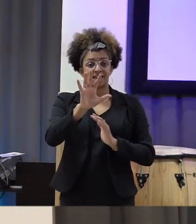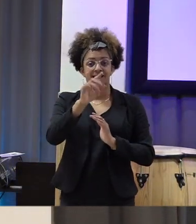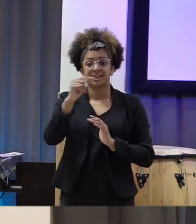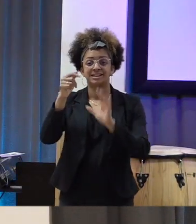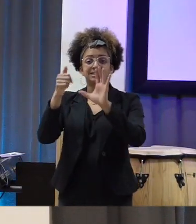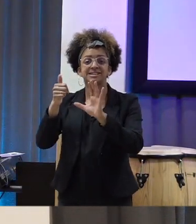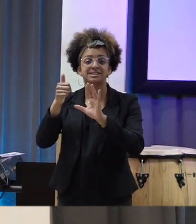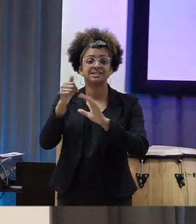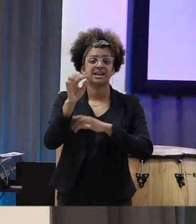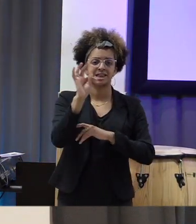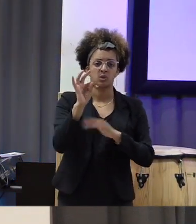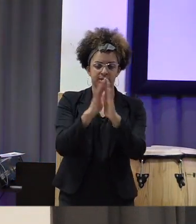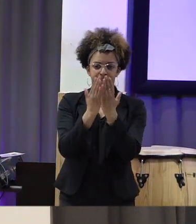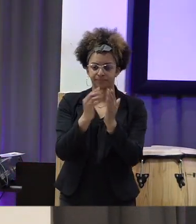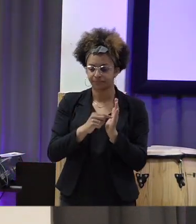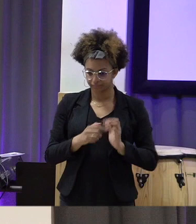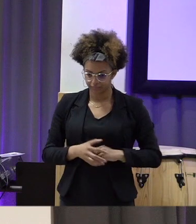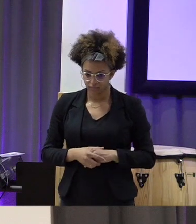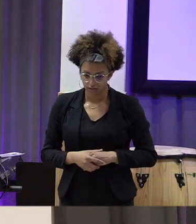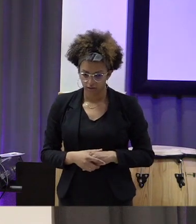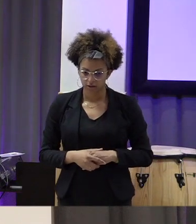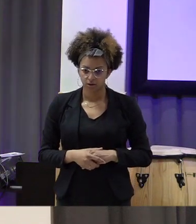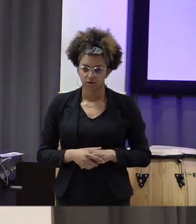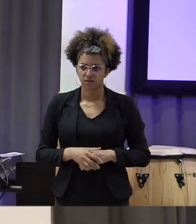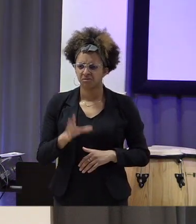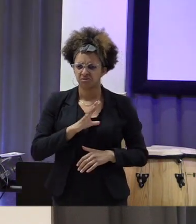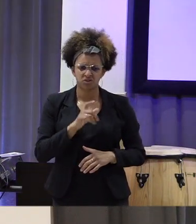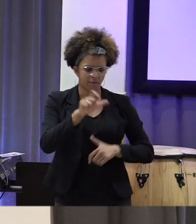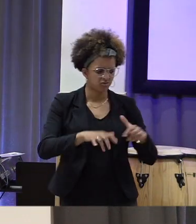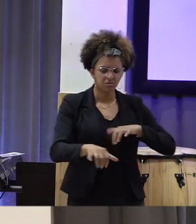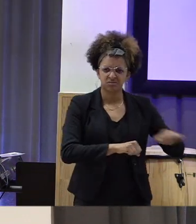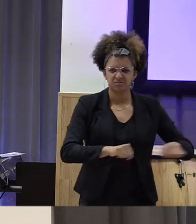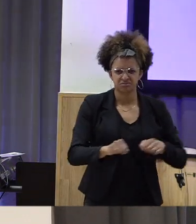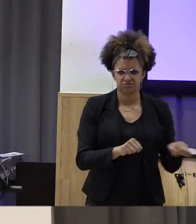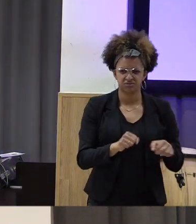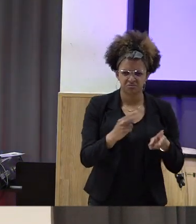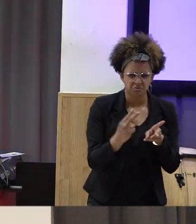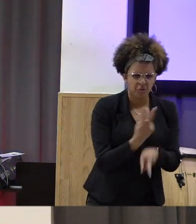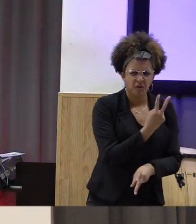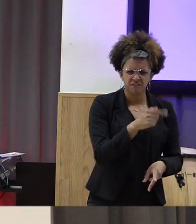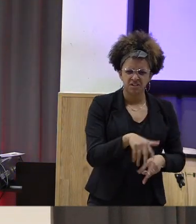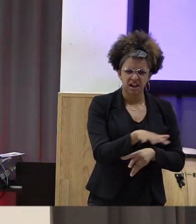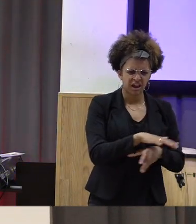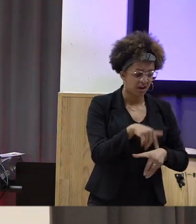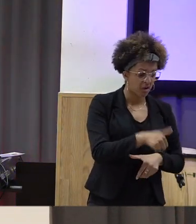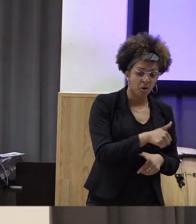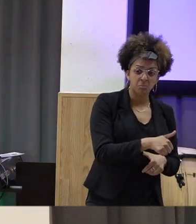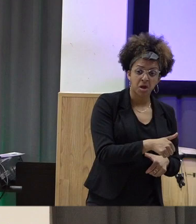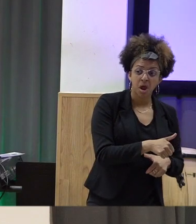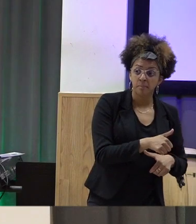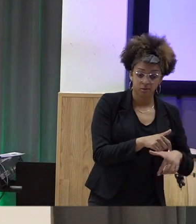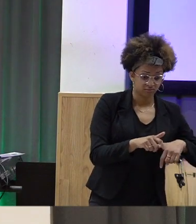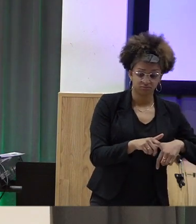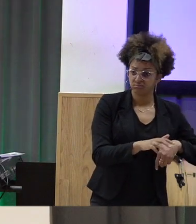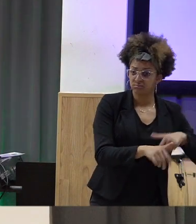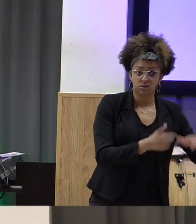N'ayant rien de commun avec les œuvres infructueuses des ténèbres, marchons dans la lumière, puisque nous